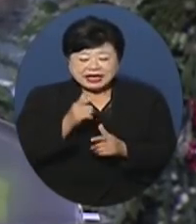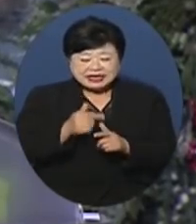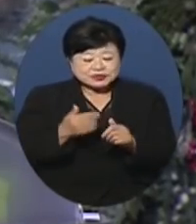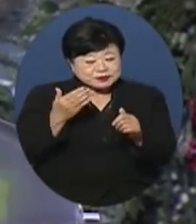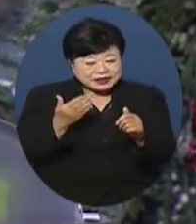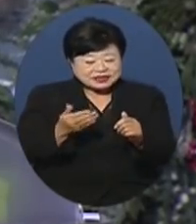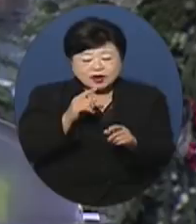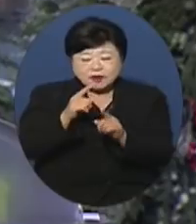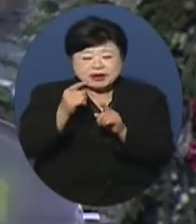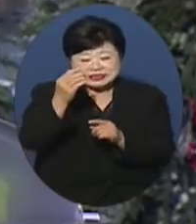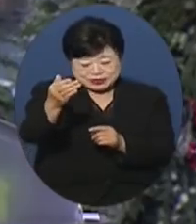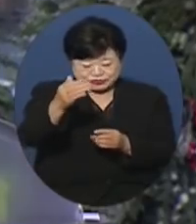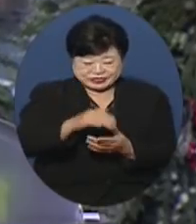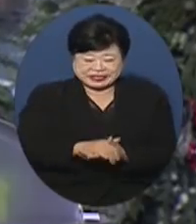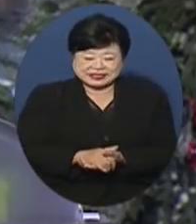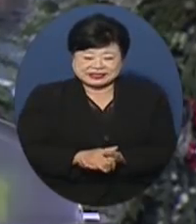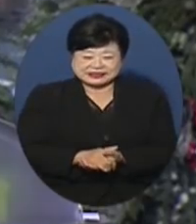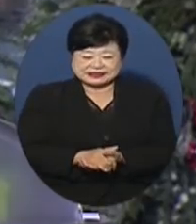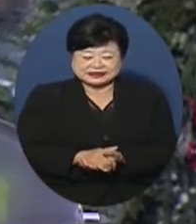예수님께서 말씀하시기를